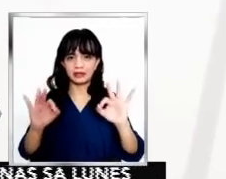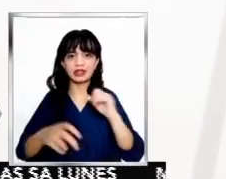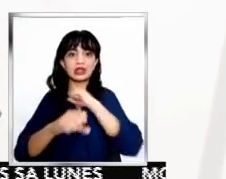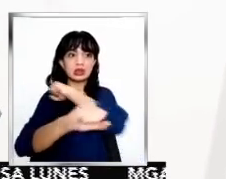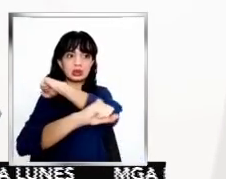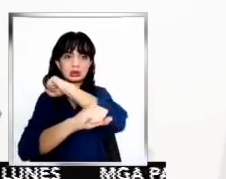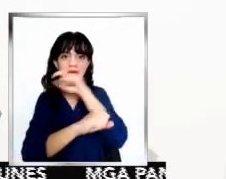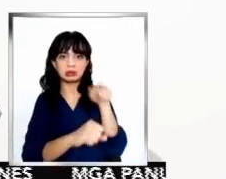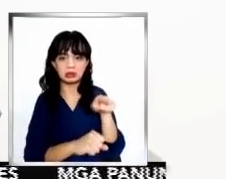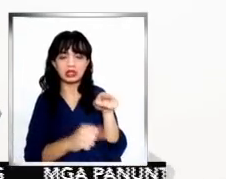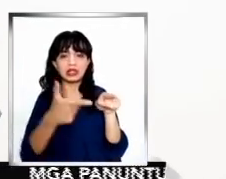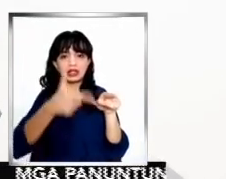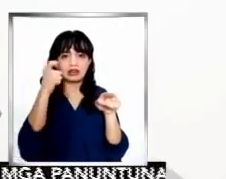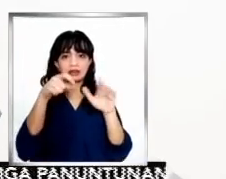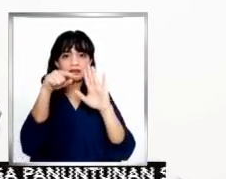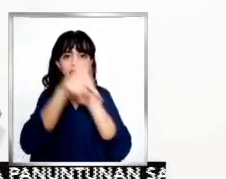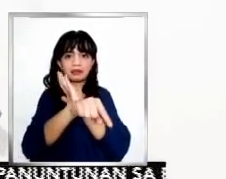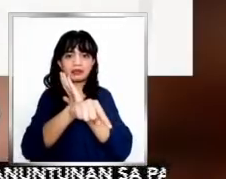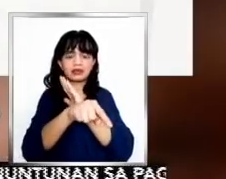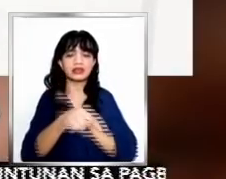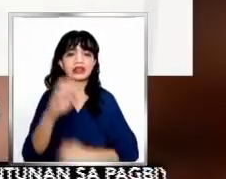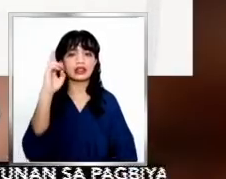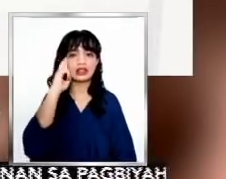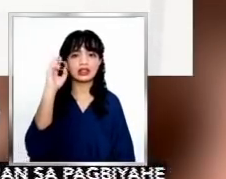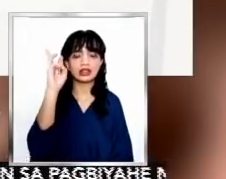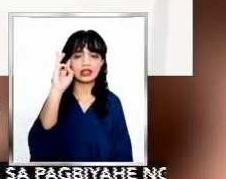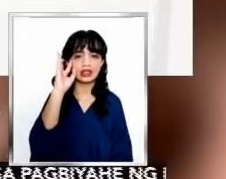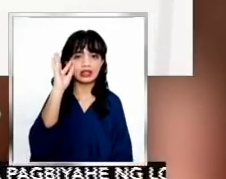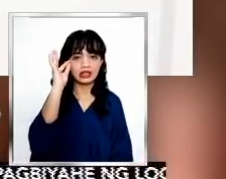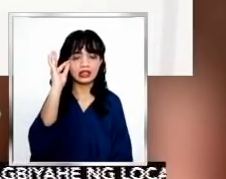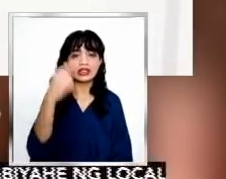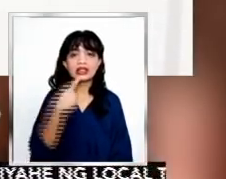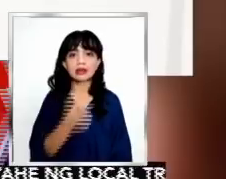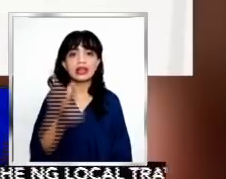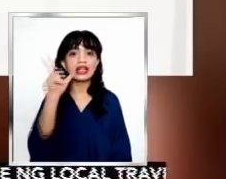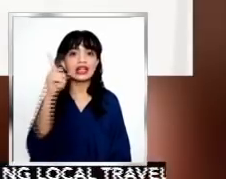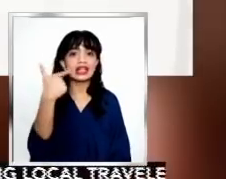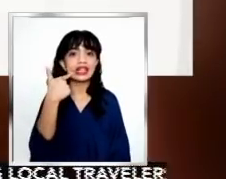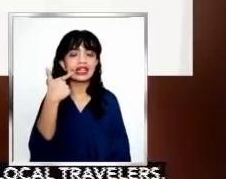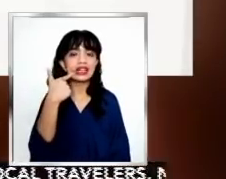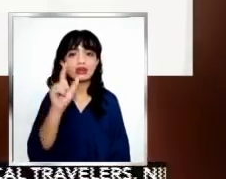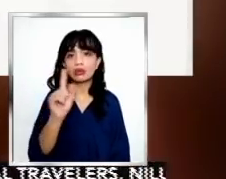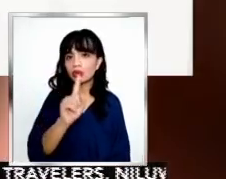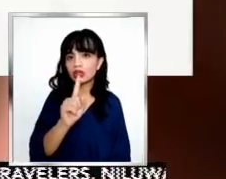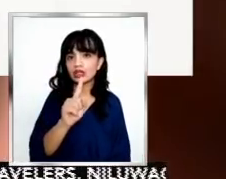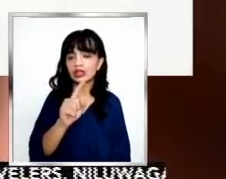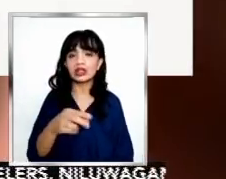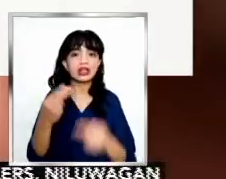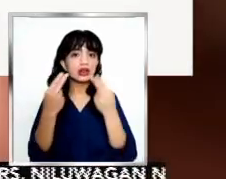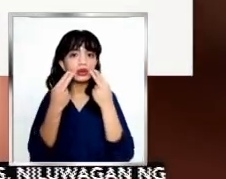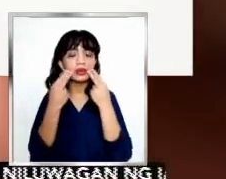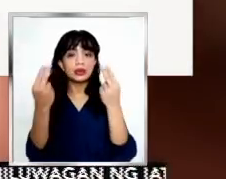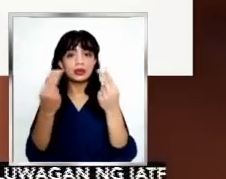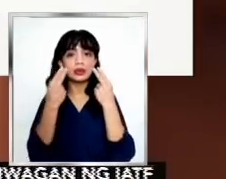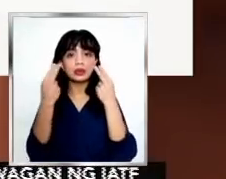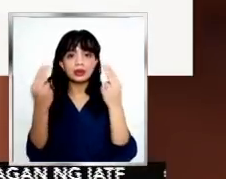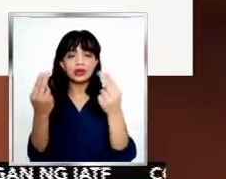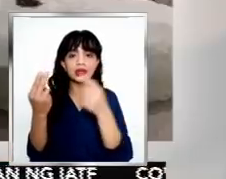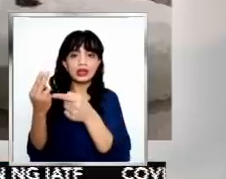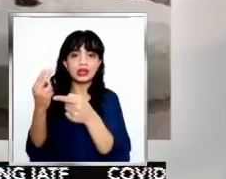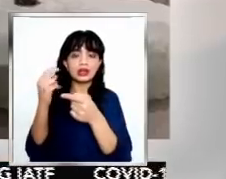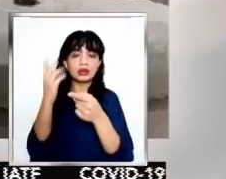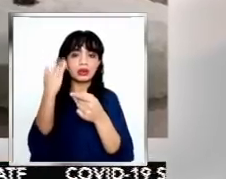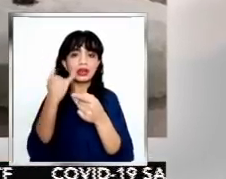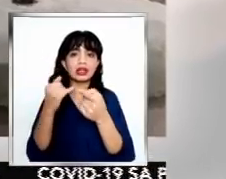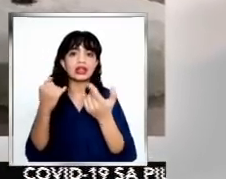sa dog walker na si Ryan Fisher. Tinawag ni Gaga na hero si Fisher matapos niyang isugal ang